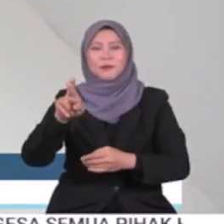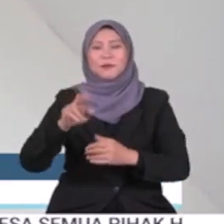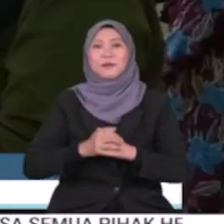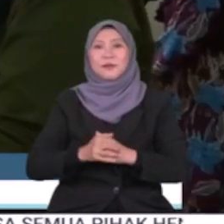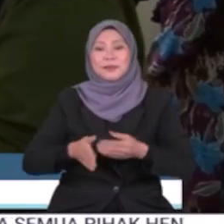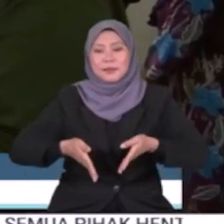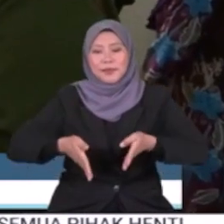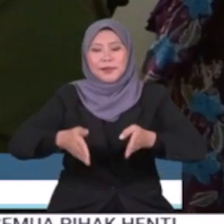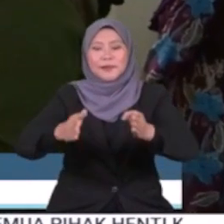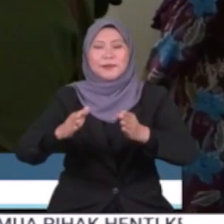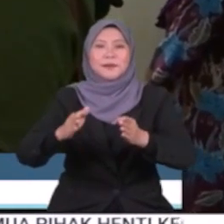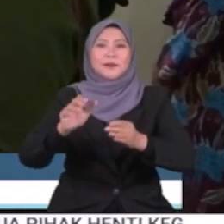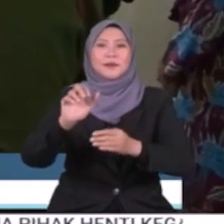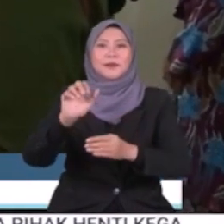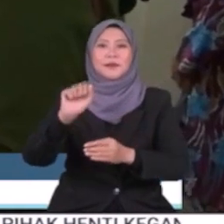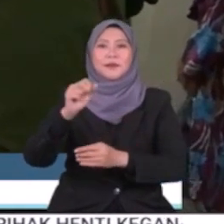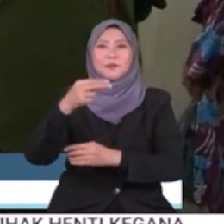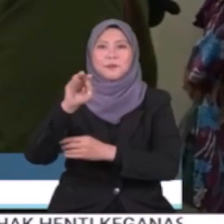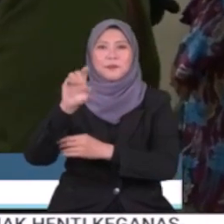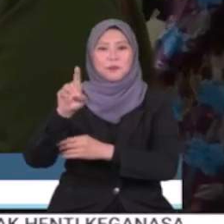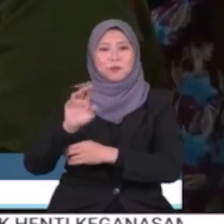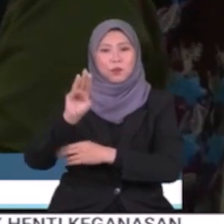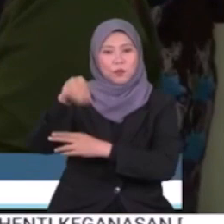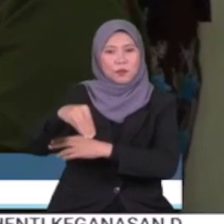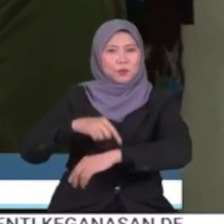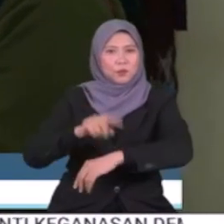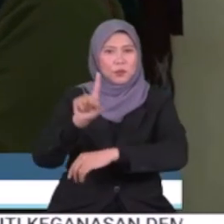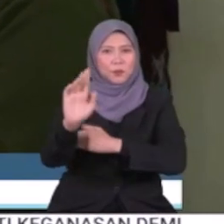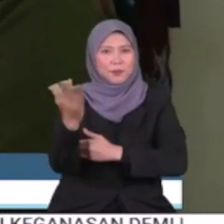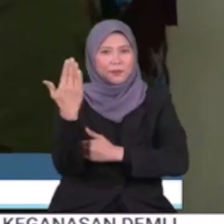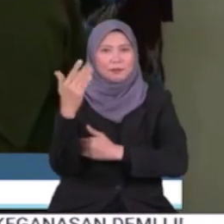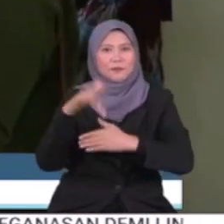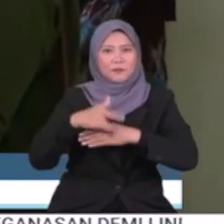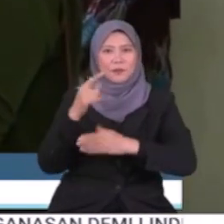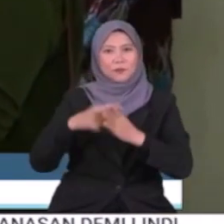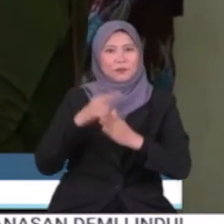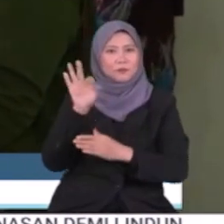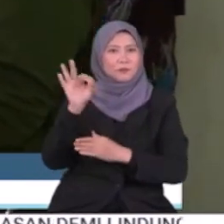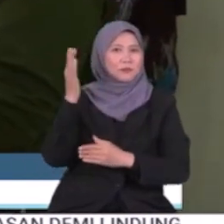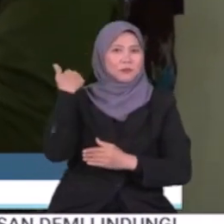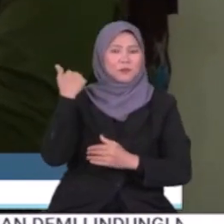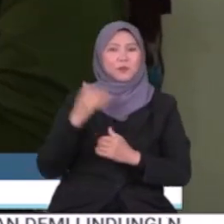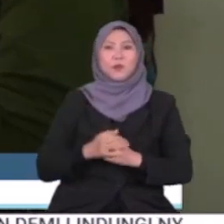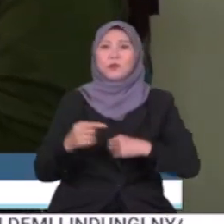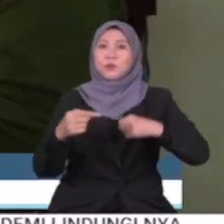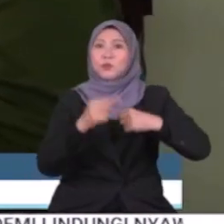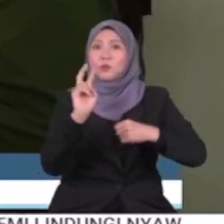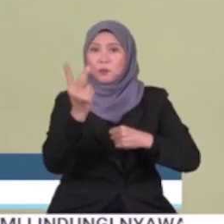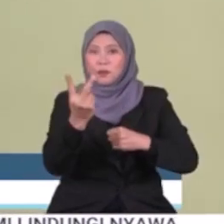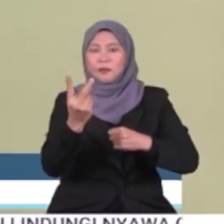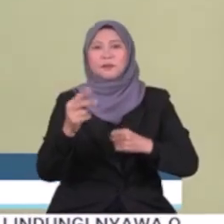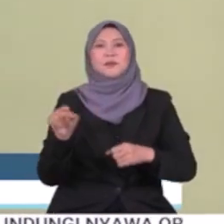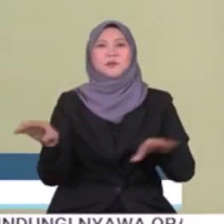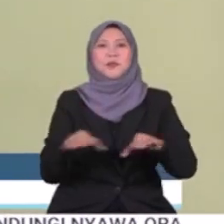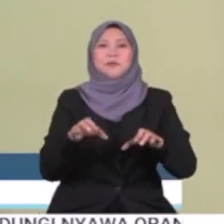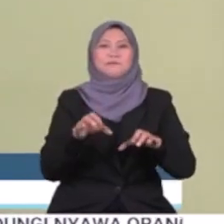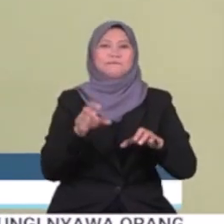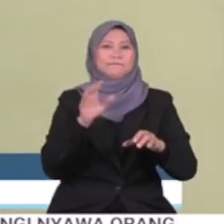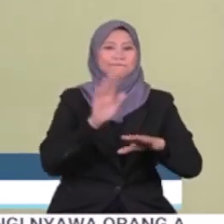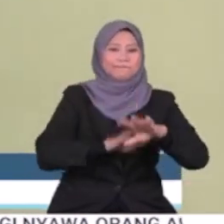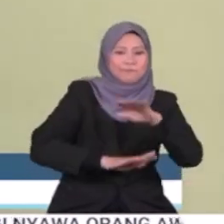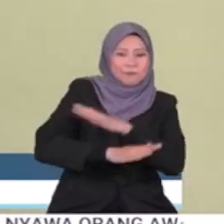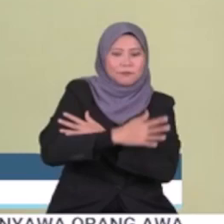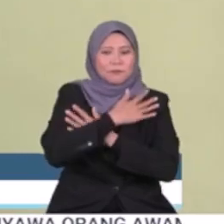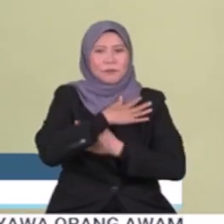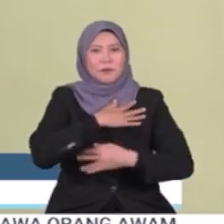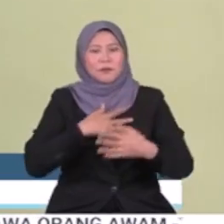Sakai Jalan Temenggung Ahmad muar pada pukul 1 pagi awal September lalu bagi pertuduan kedua tertuduh didakwa melak bukan Amang seksual fizikal